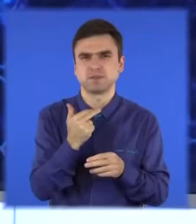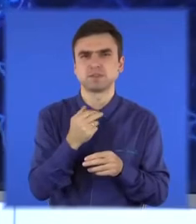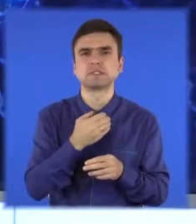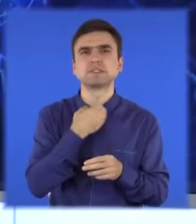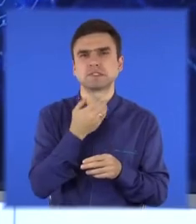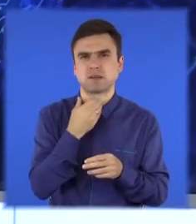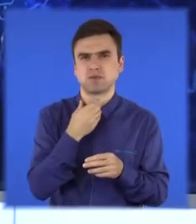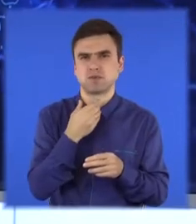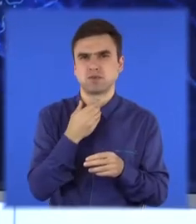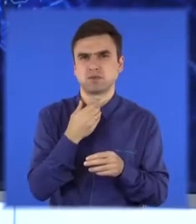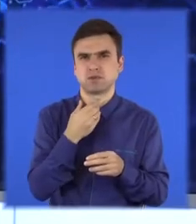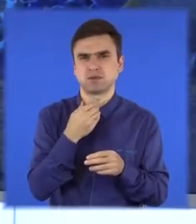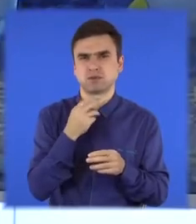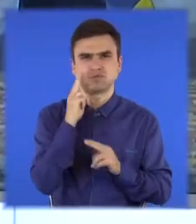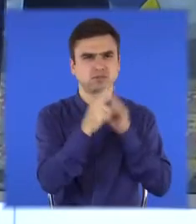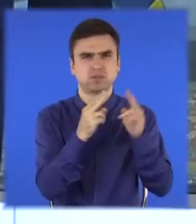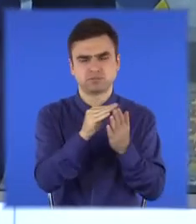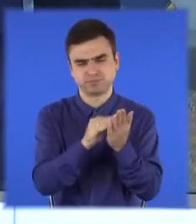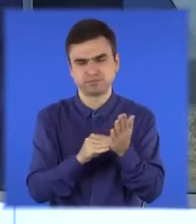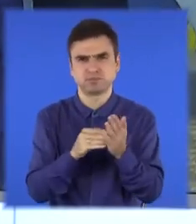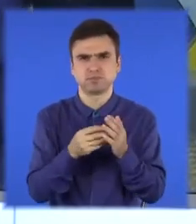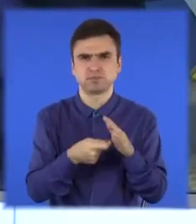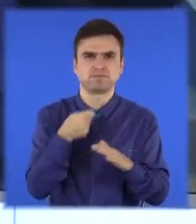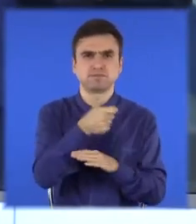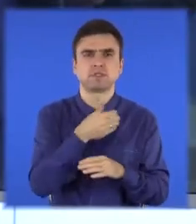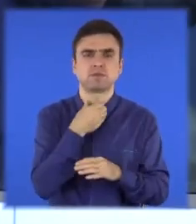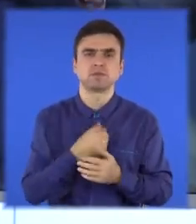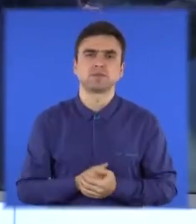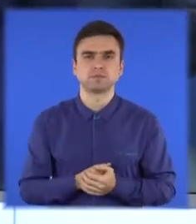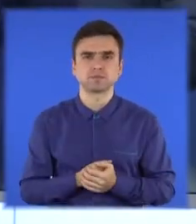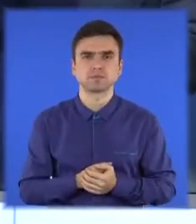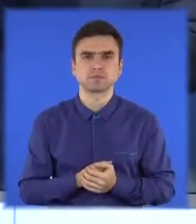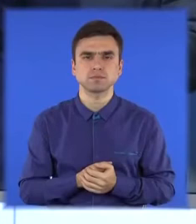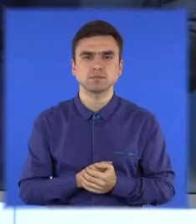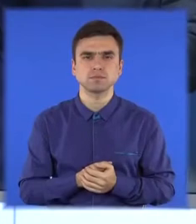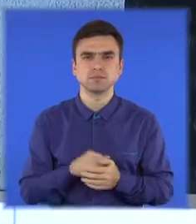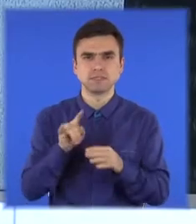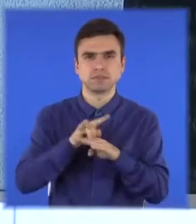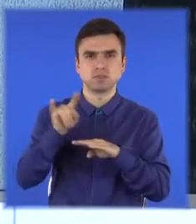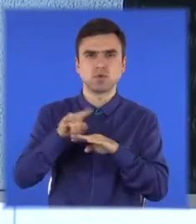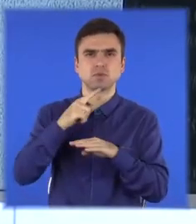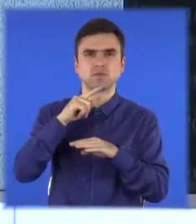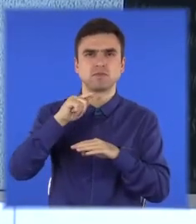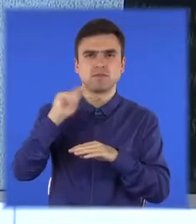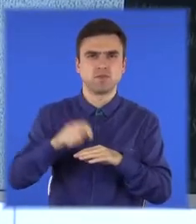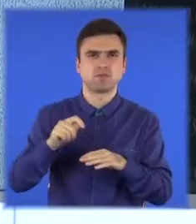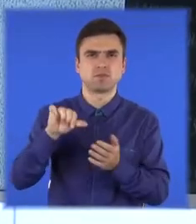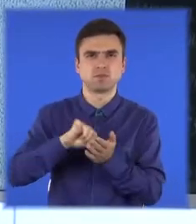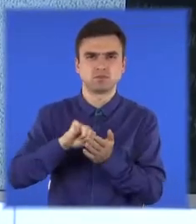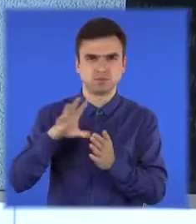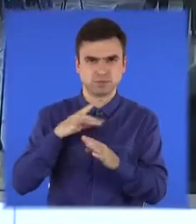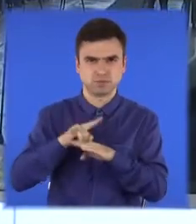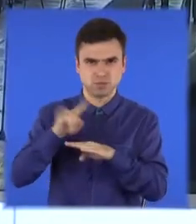Авіаторам Криворіжжя у військовому містечку, що у Довинцівському районі, відкрили пам'ятник льотчикам. Ветерани, курсанти